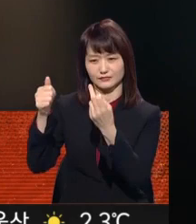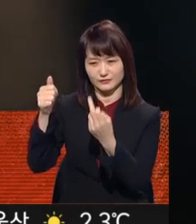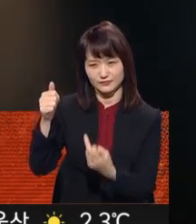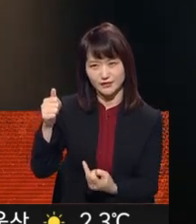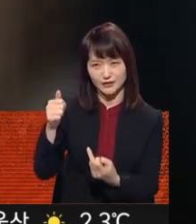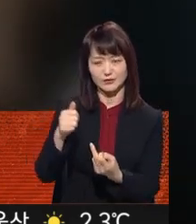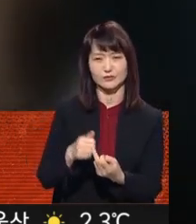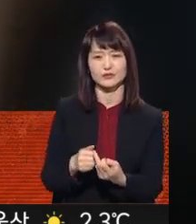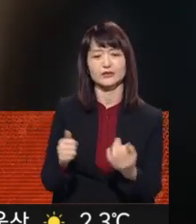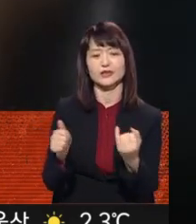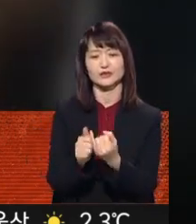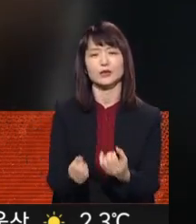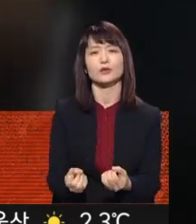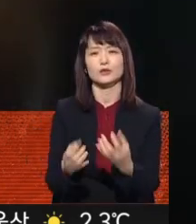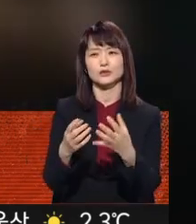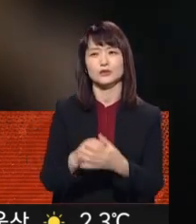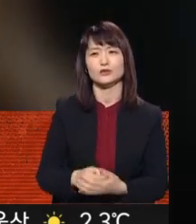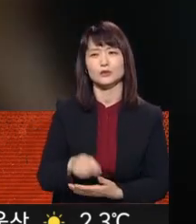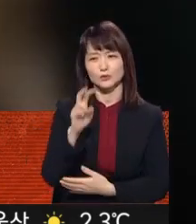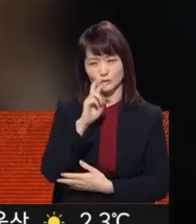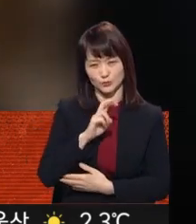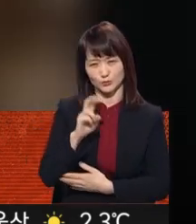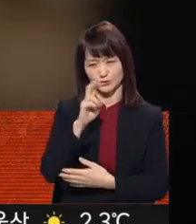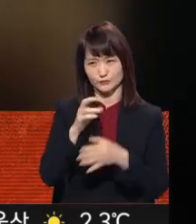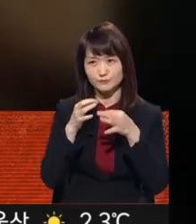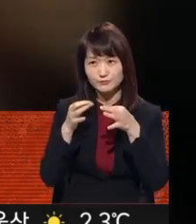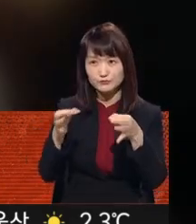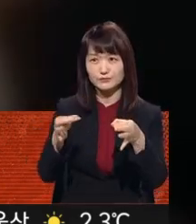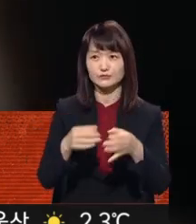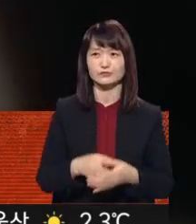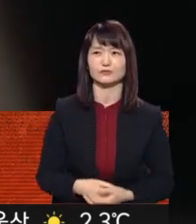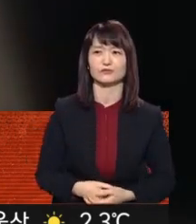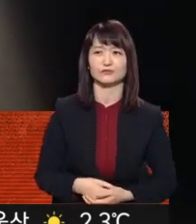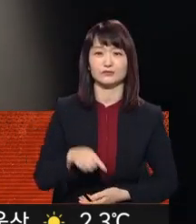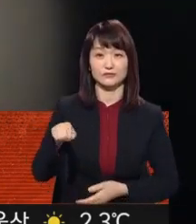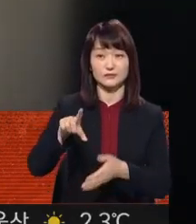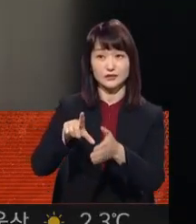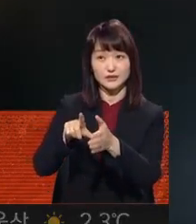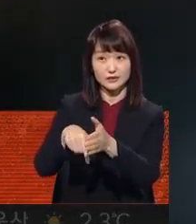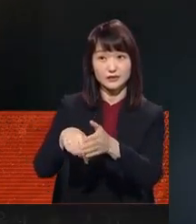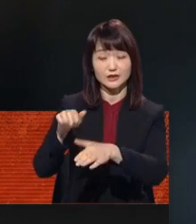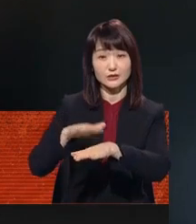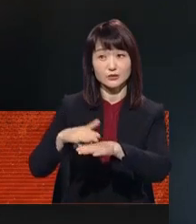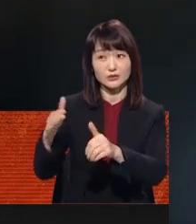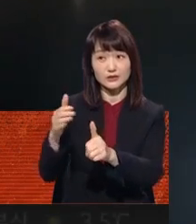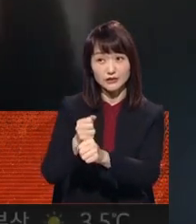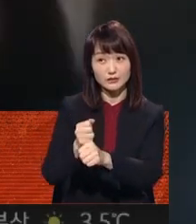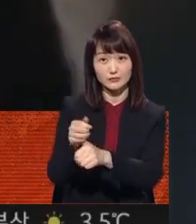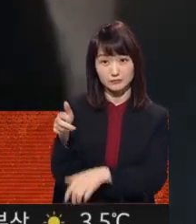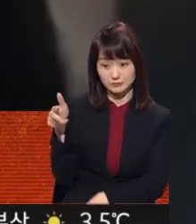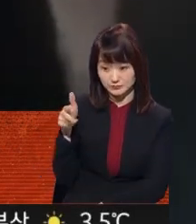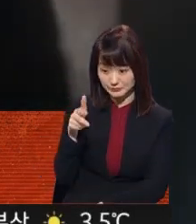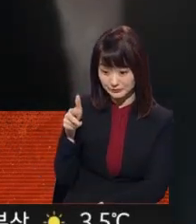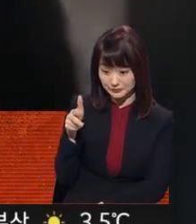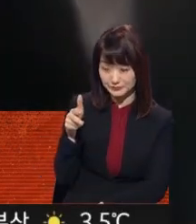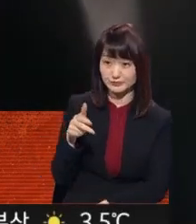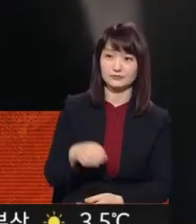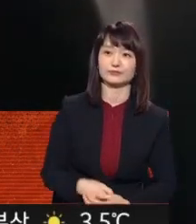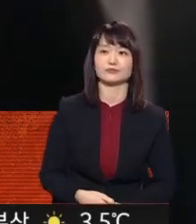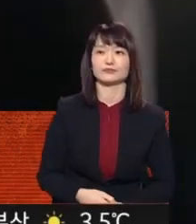부르고 있는 모습입니다 저 상황에서 잠깐 손을 딱 잡는 장면이 찰나에 나갔습니다 지금